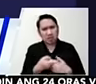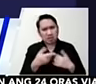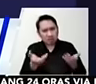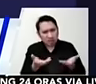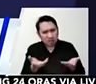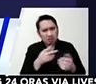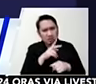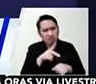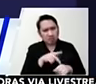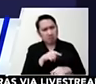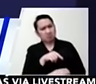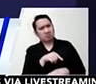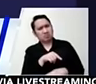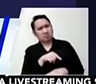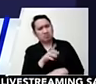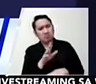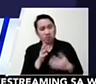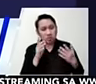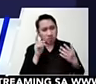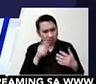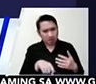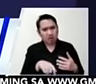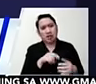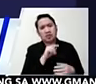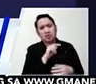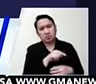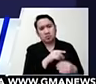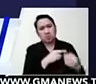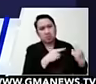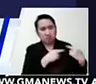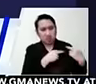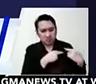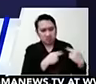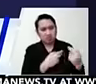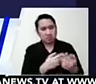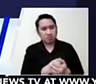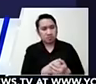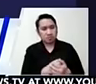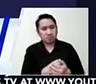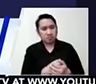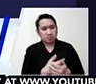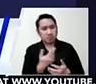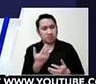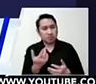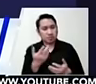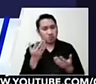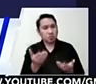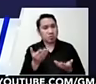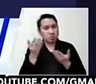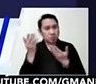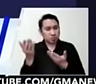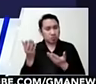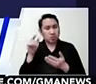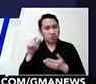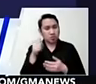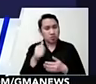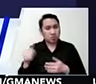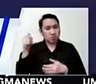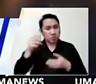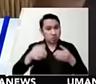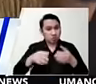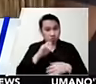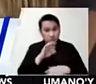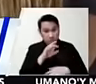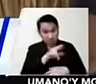kailangan mapasagot din eh. Kailangan madalaman sa IBP or sa Korte Suprema ang tanong na kung may pananagutan ba itong mga abogado